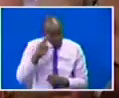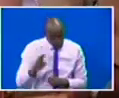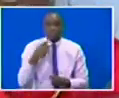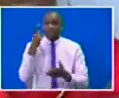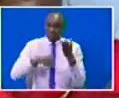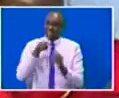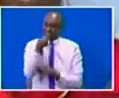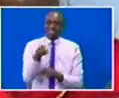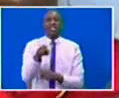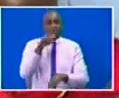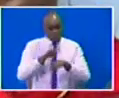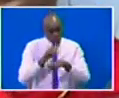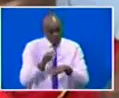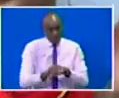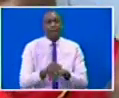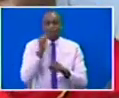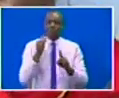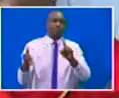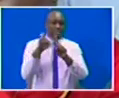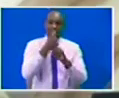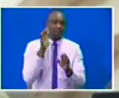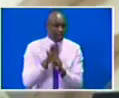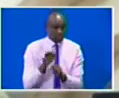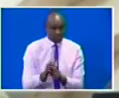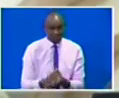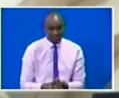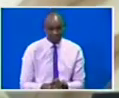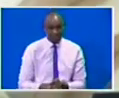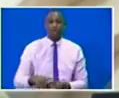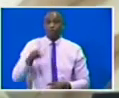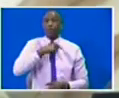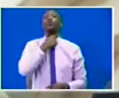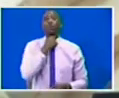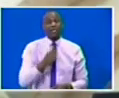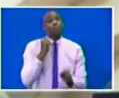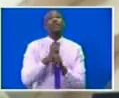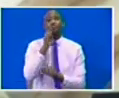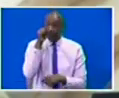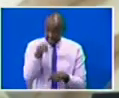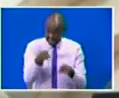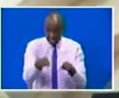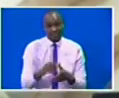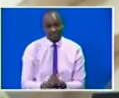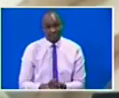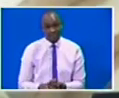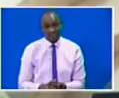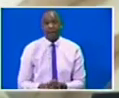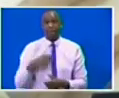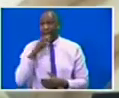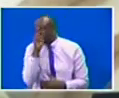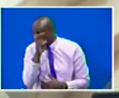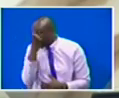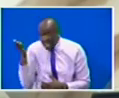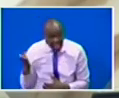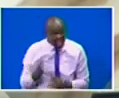hili maji ili hatua mwafaka kufanyika. Tuataka uhakikishe pia hapa, kwa sababu nimeona